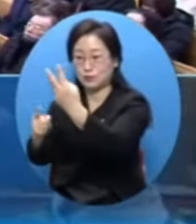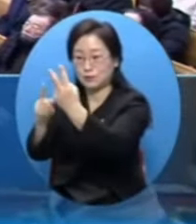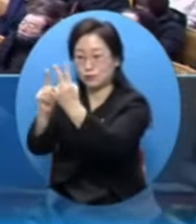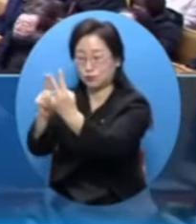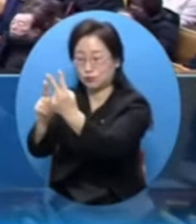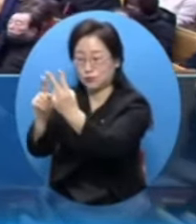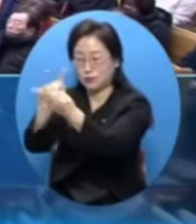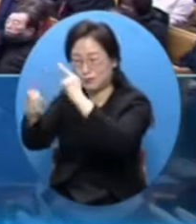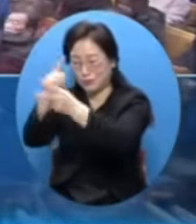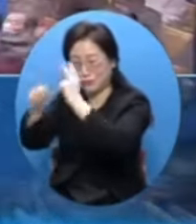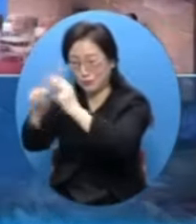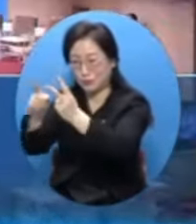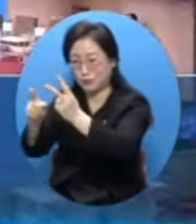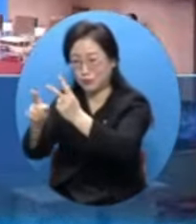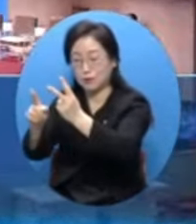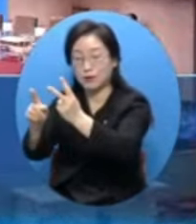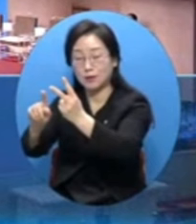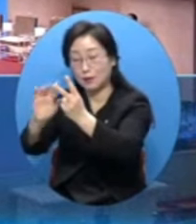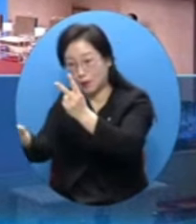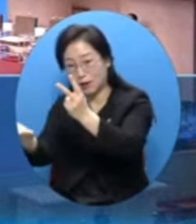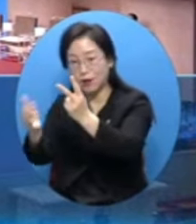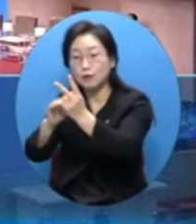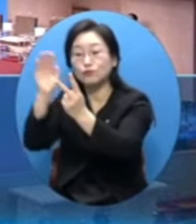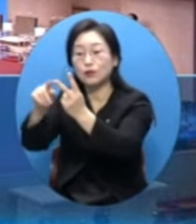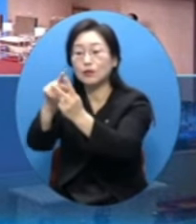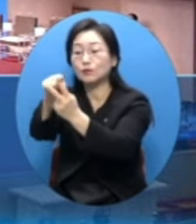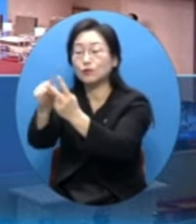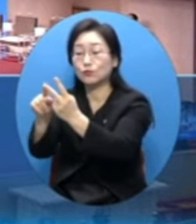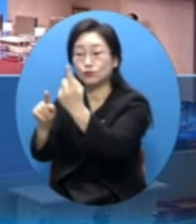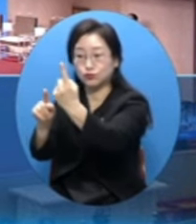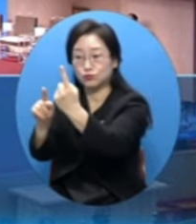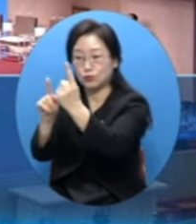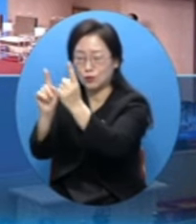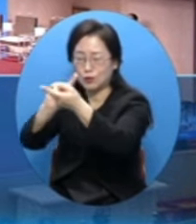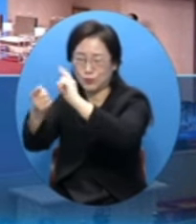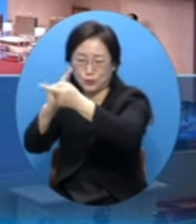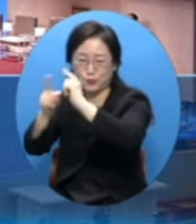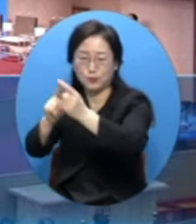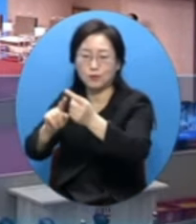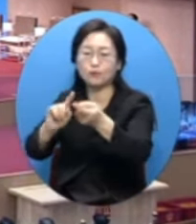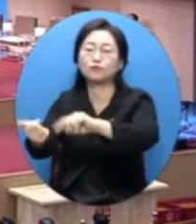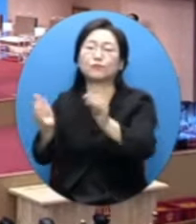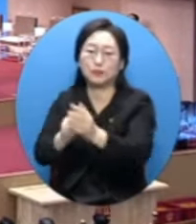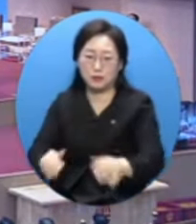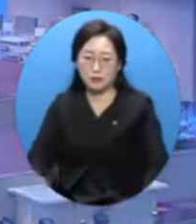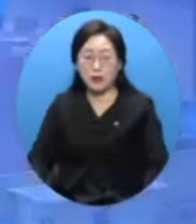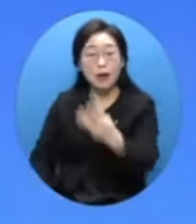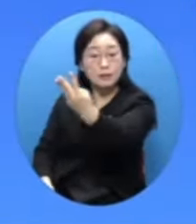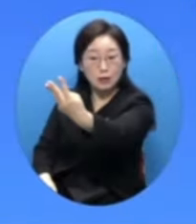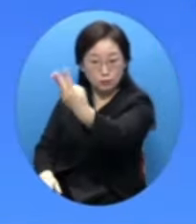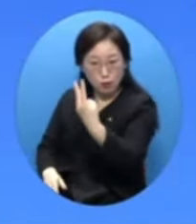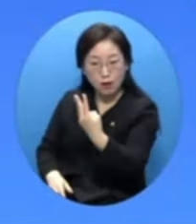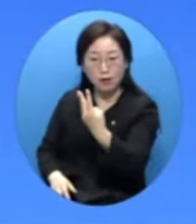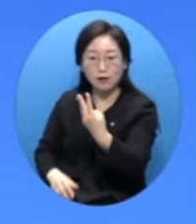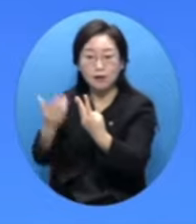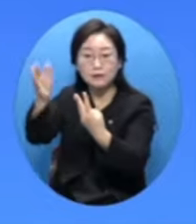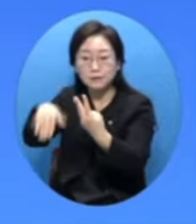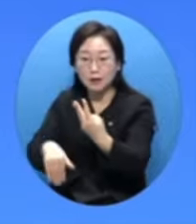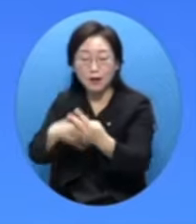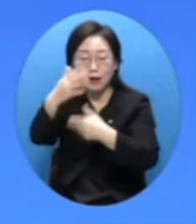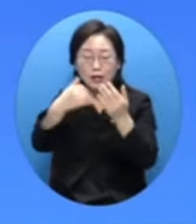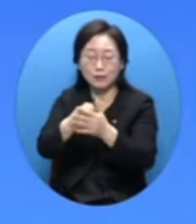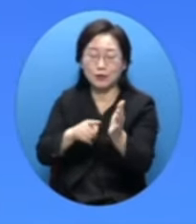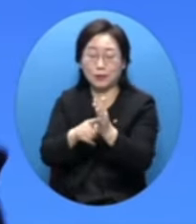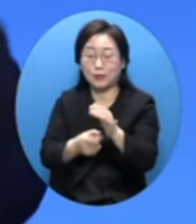진멸하고 세일 주민들을 멸한 후에는 그들이 서로 죽였더라. 3개국 연합국이 왔는데 하나님께서 그들의